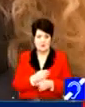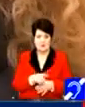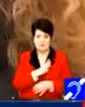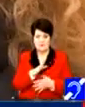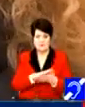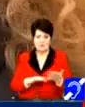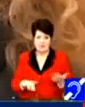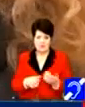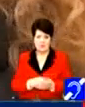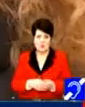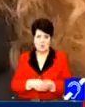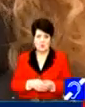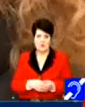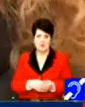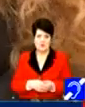continuu